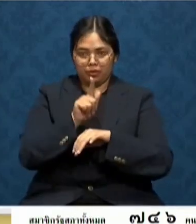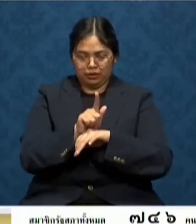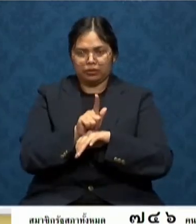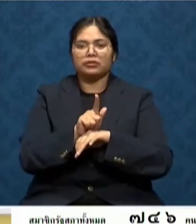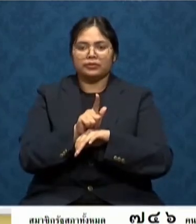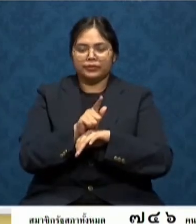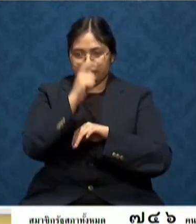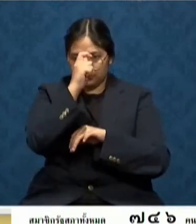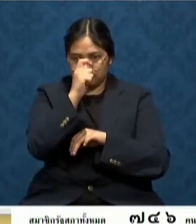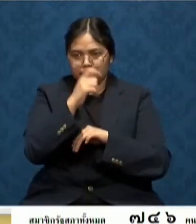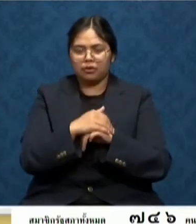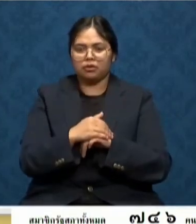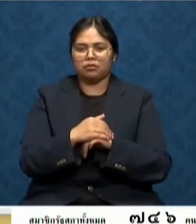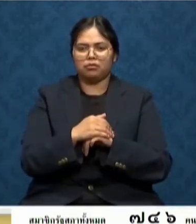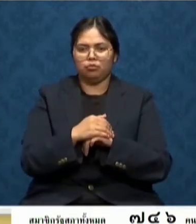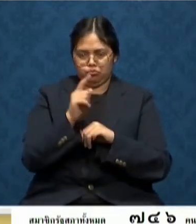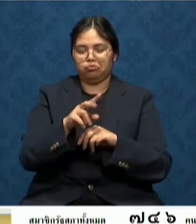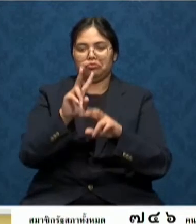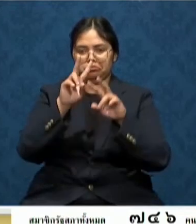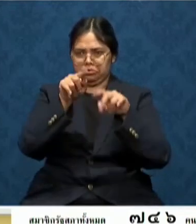ผมวเรองี้เปเรื่องใหญ่